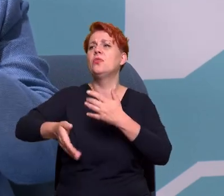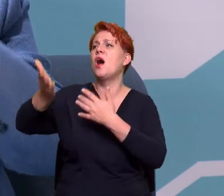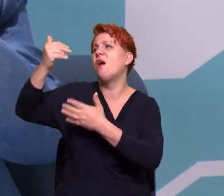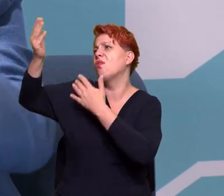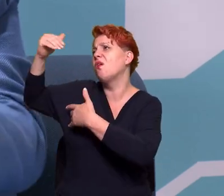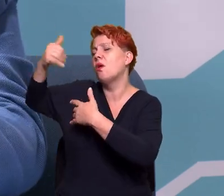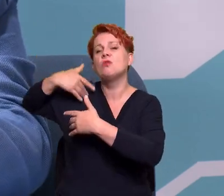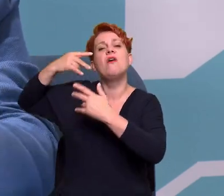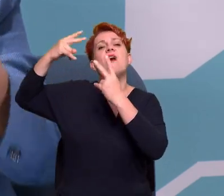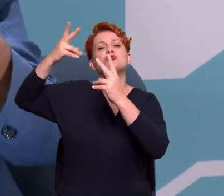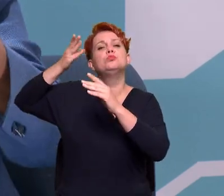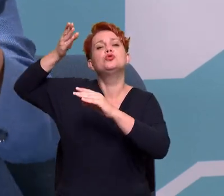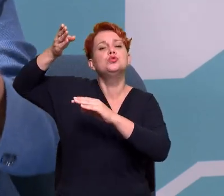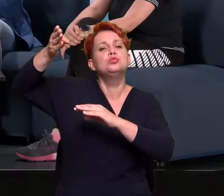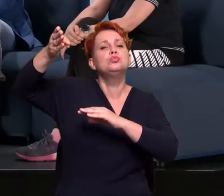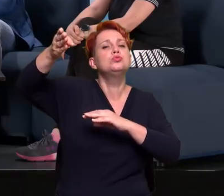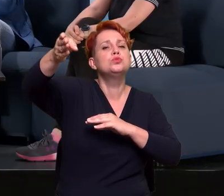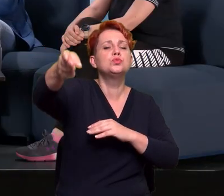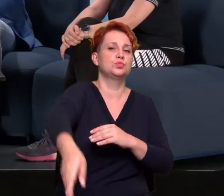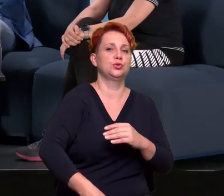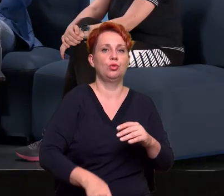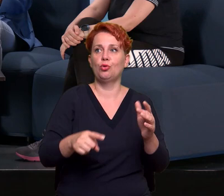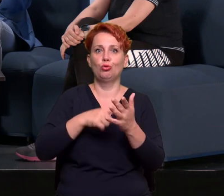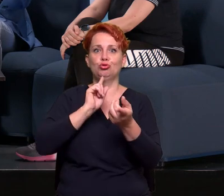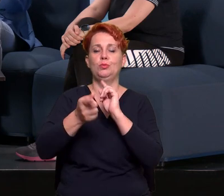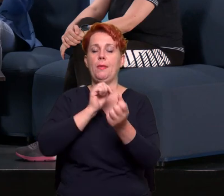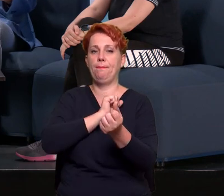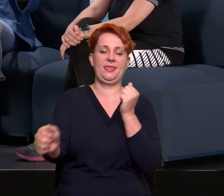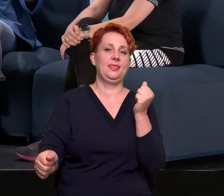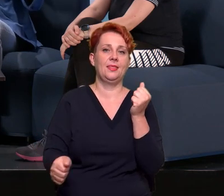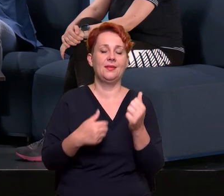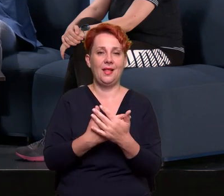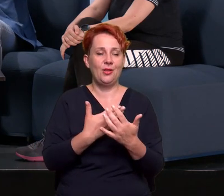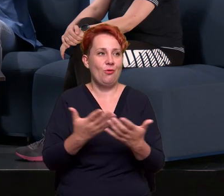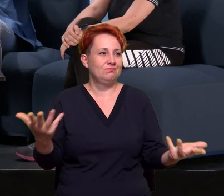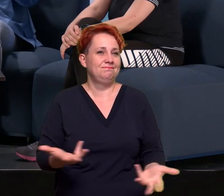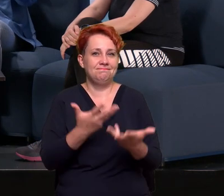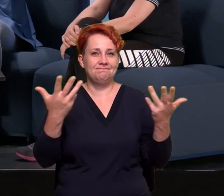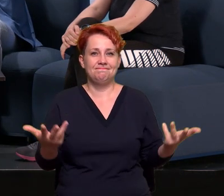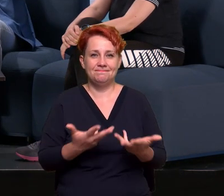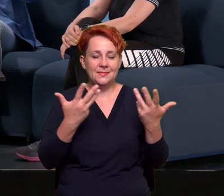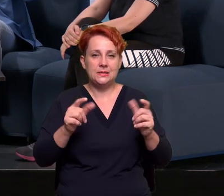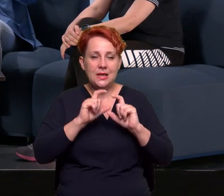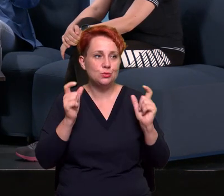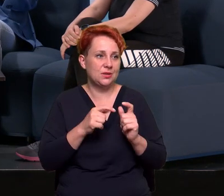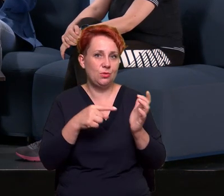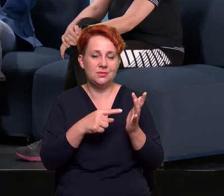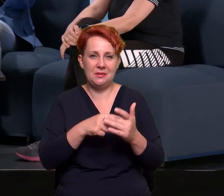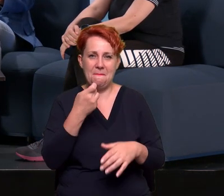przyszłość bardziej. I ta przyszłość się dość szybko zużyła i teraz istnieje z nami, że nawiedza nas jako forma